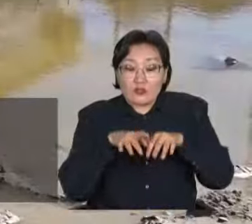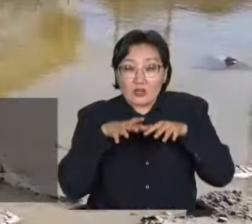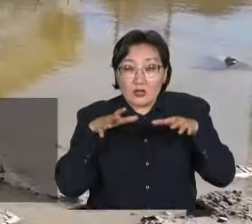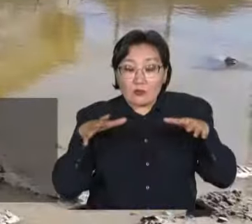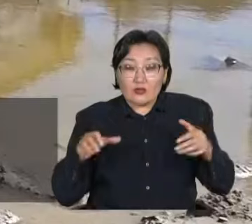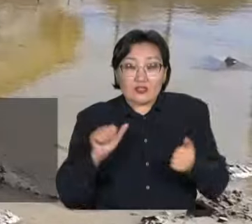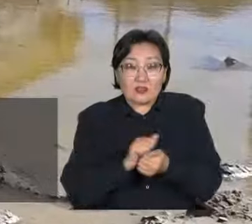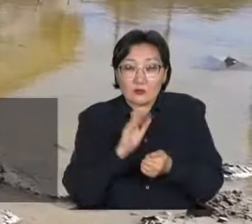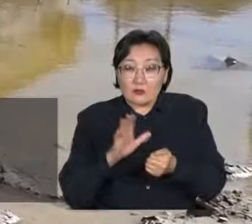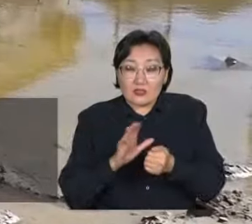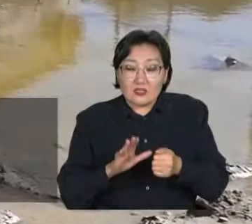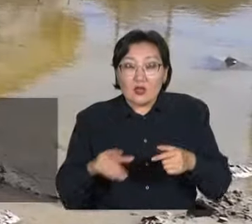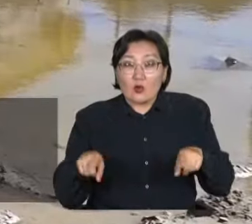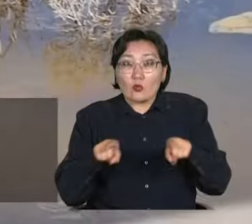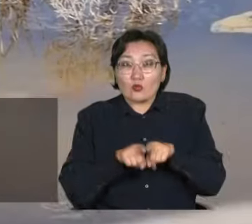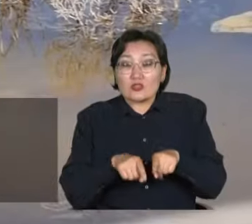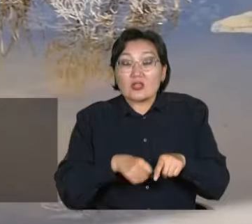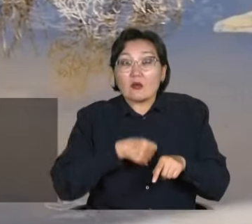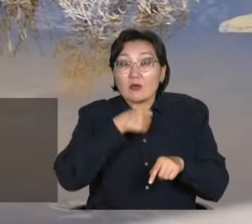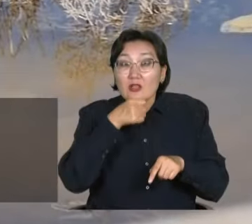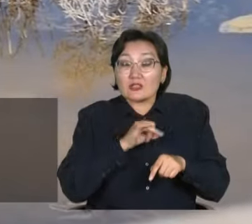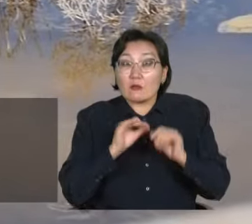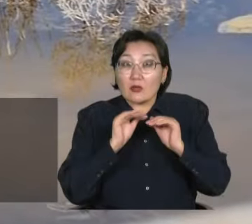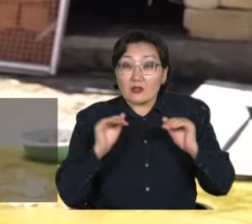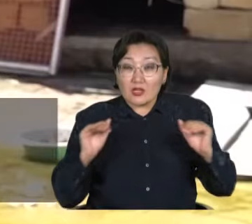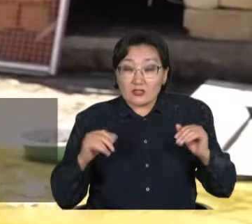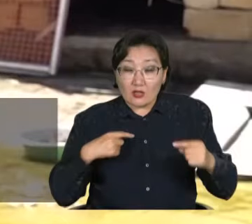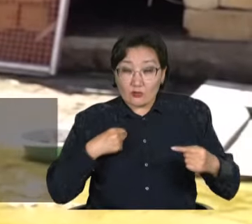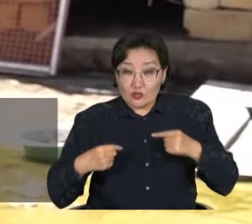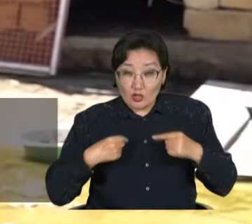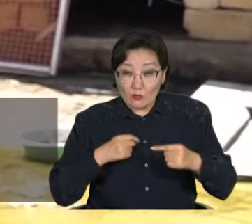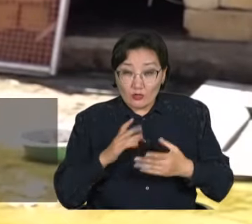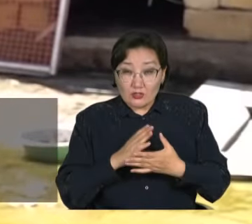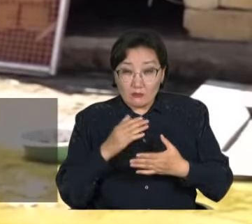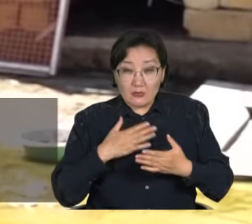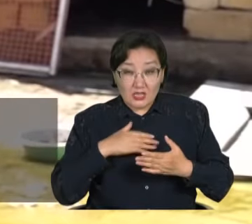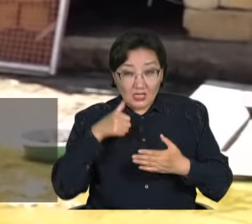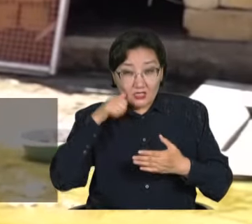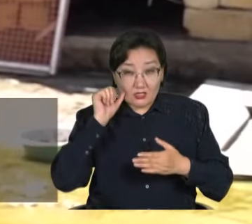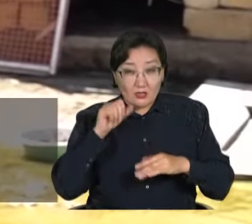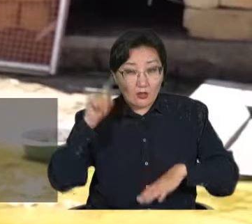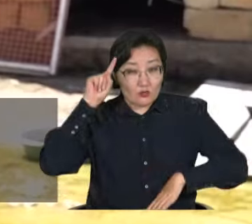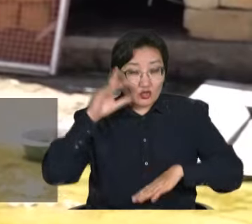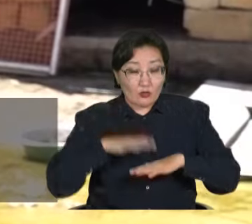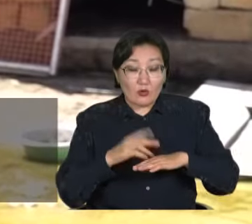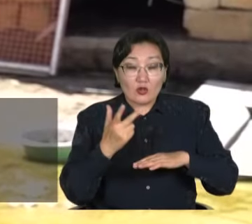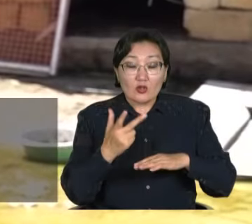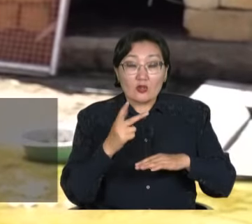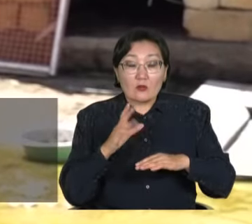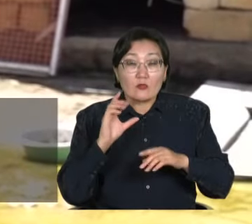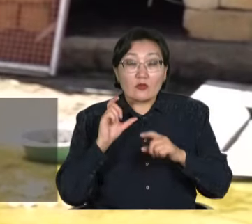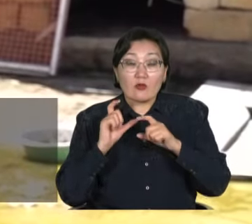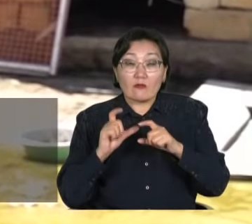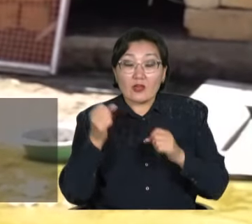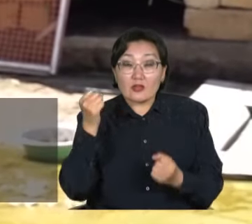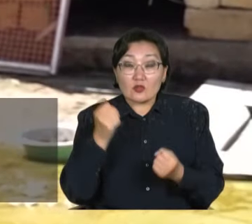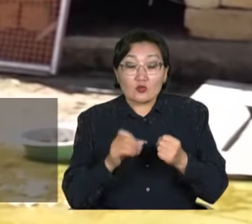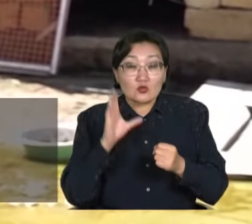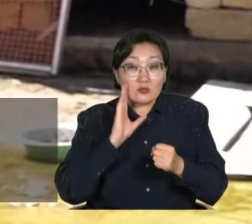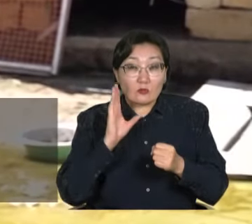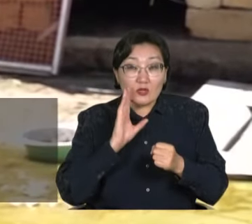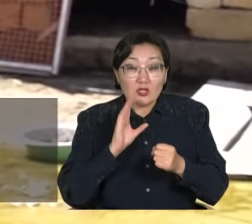осылайша балаға да ересектерге де қиындық туғызып отыр. Мен кеше әкімшіліктен 3 бадауы су тарттырдық